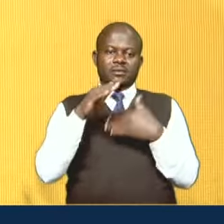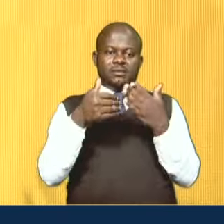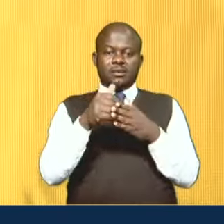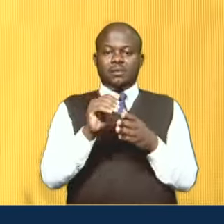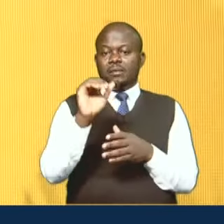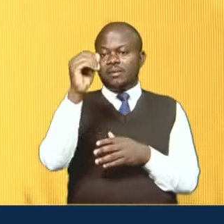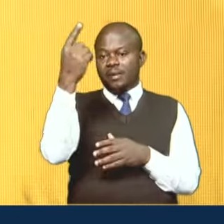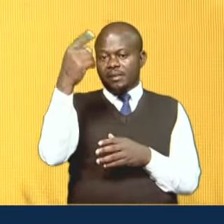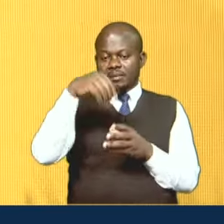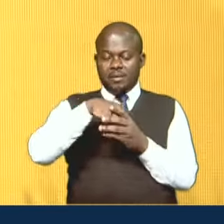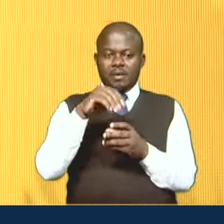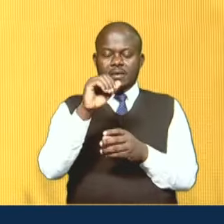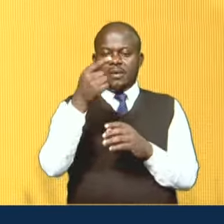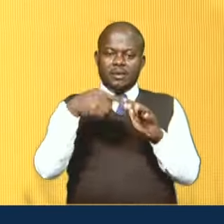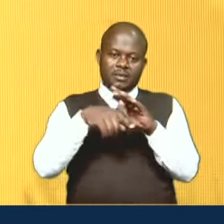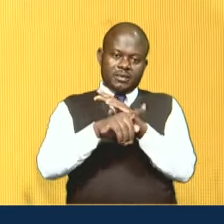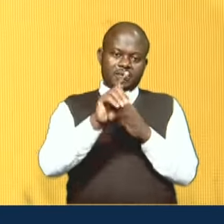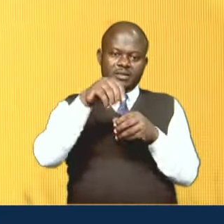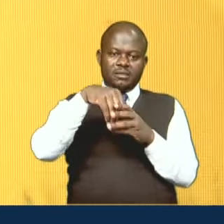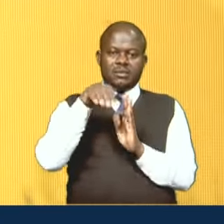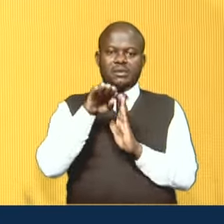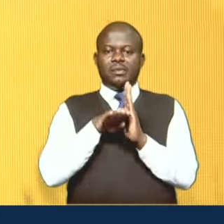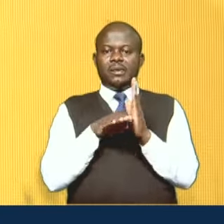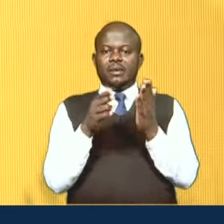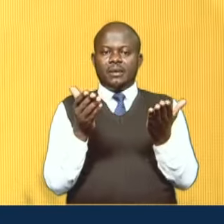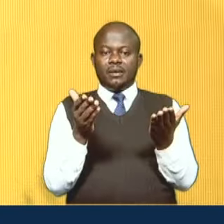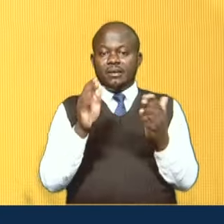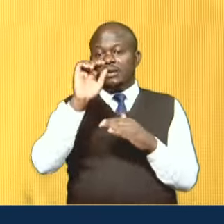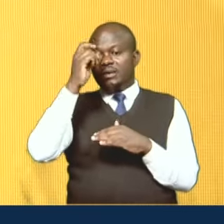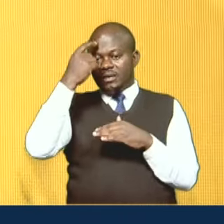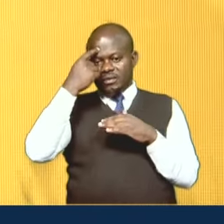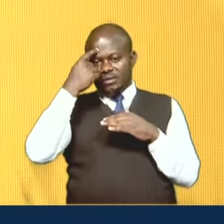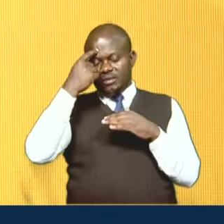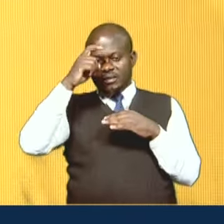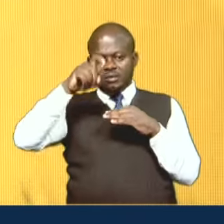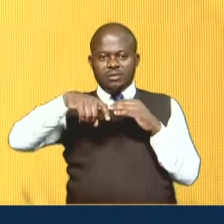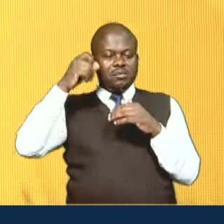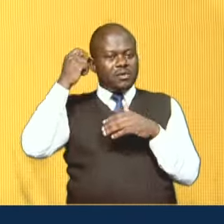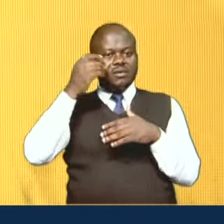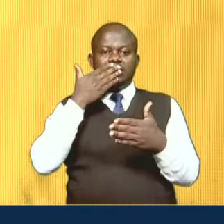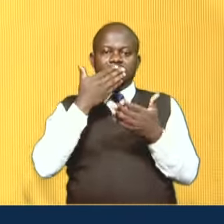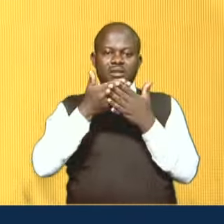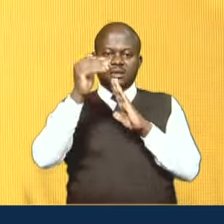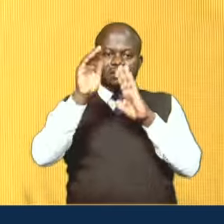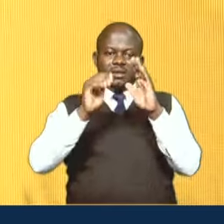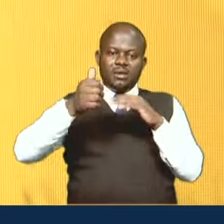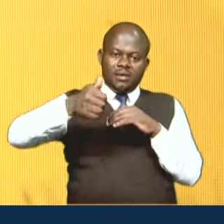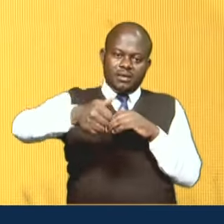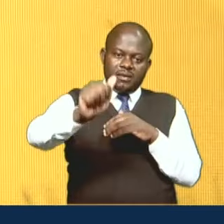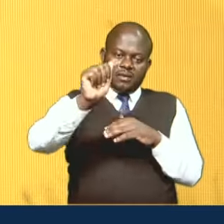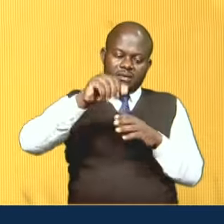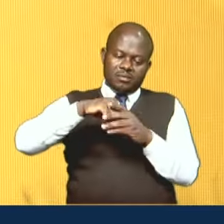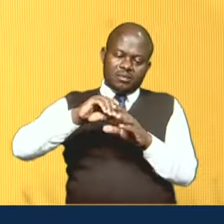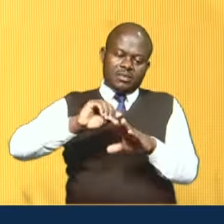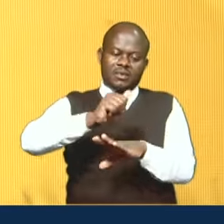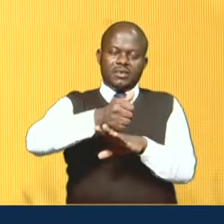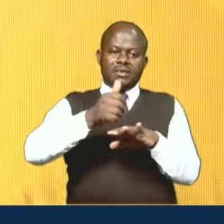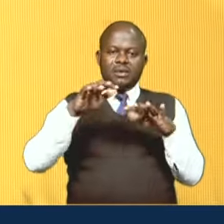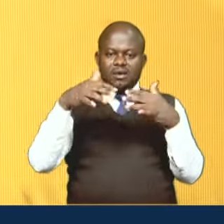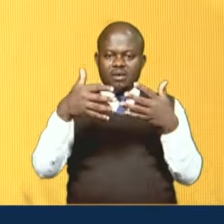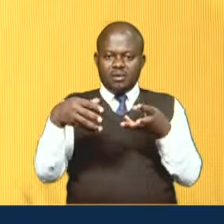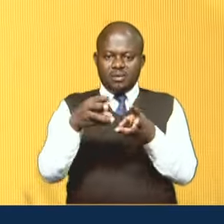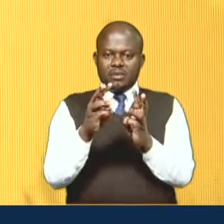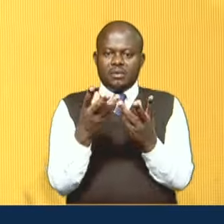mbere binjiye muri iyo gahunda. Guverinoma zigomba kumva neza uruhare rwazo mu gushyiraho uburyo